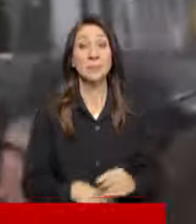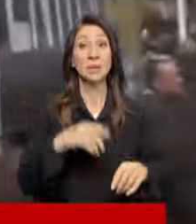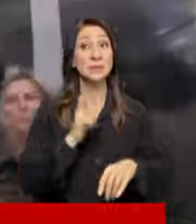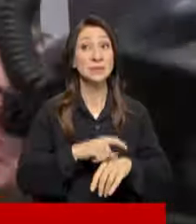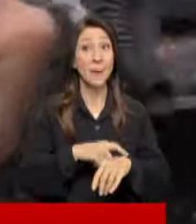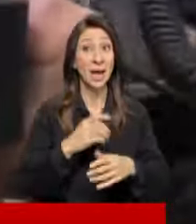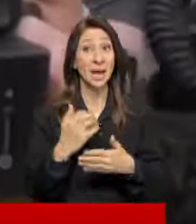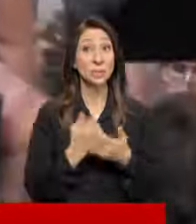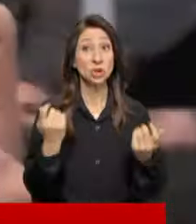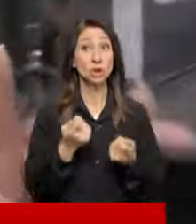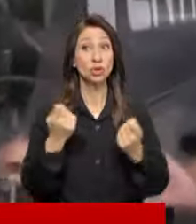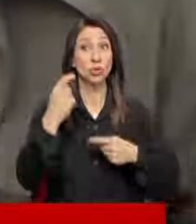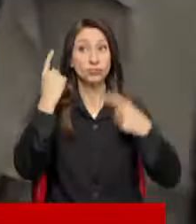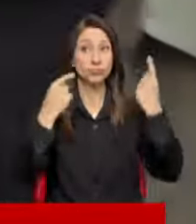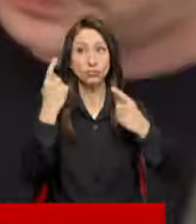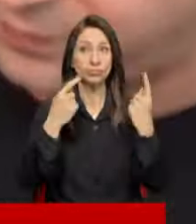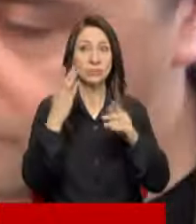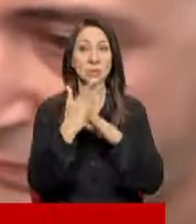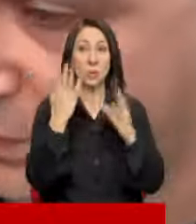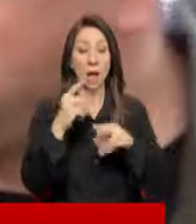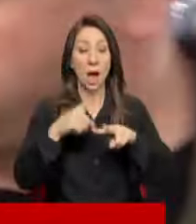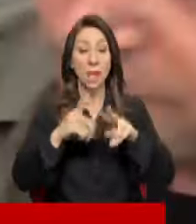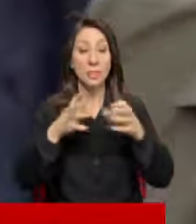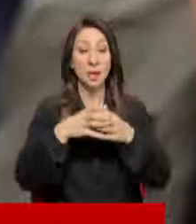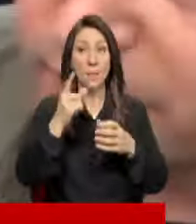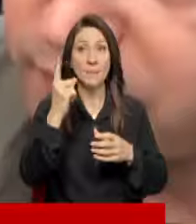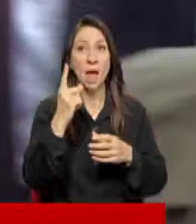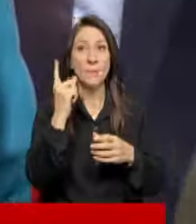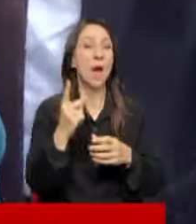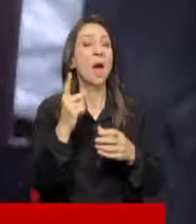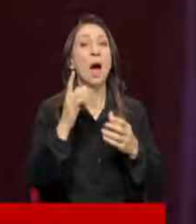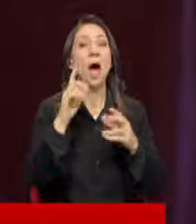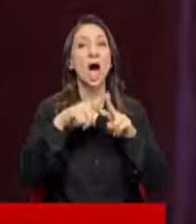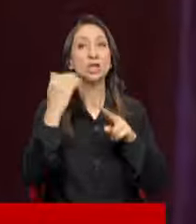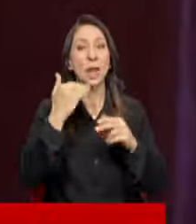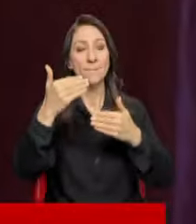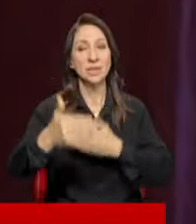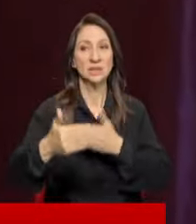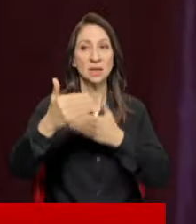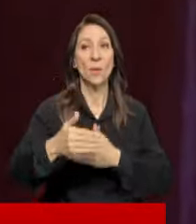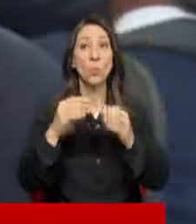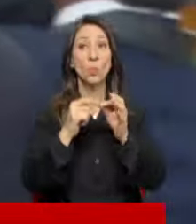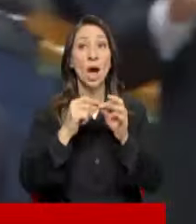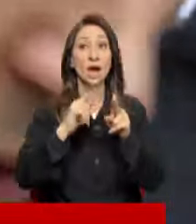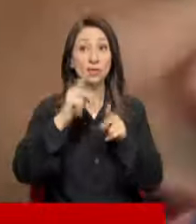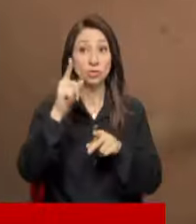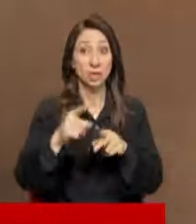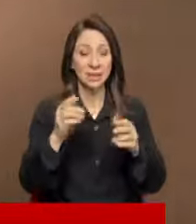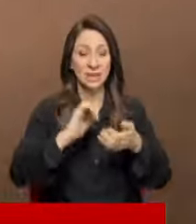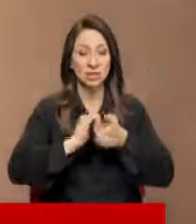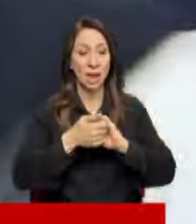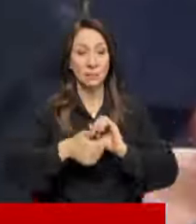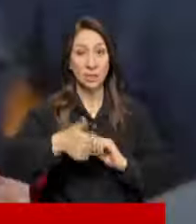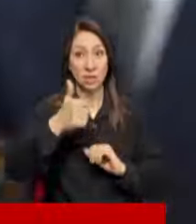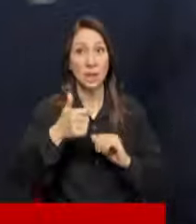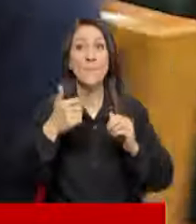Zaman kazanmaya çalışıyor yorumlarına sebep oldu. A takımı ise birer birer Akşener'e mesafe koydu. Burak Kavuncu, Teşkilat